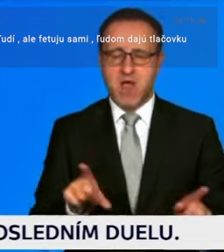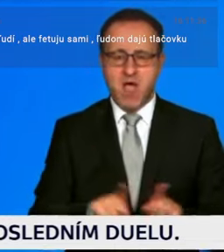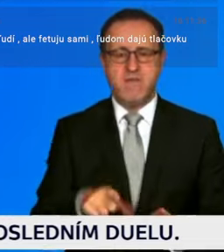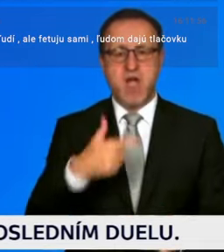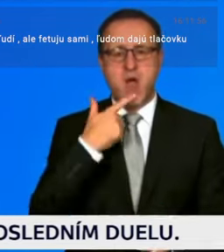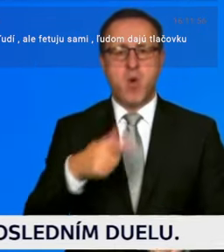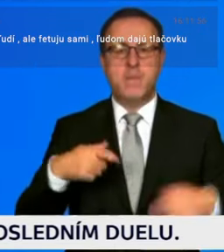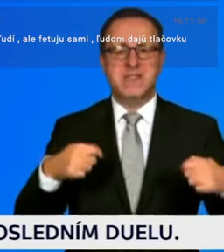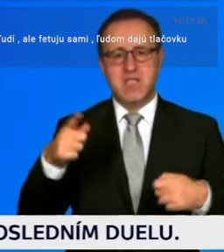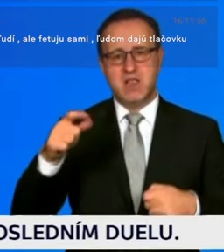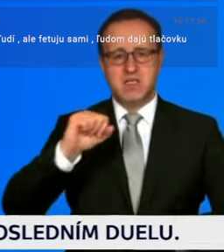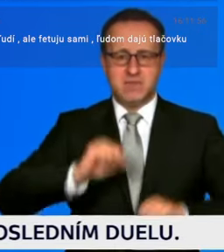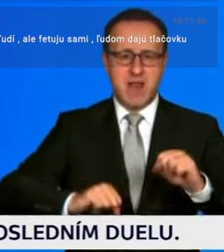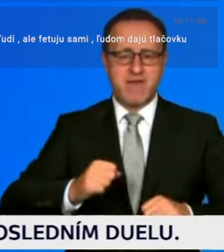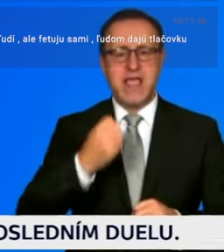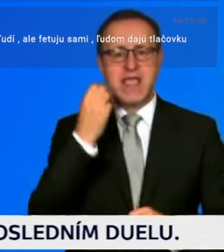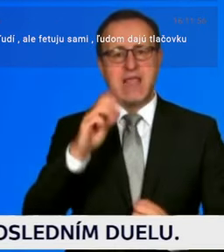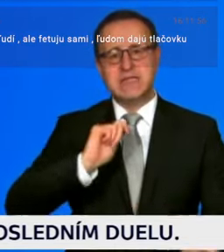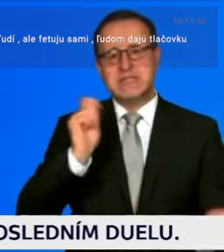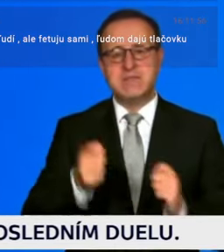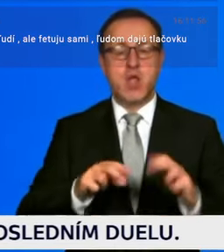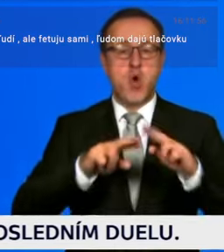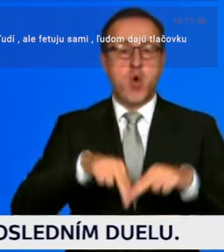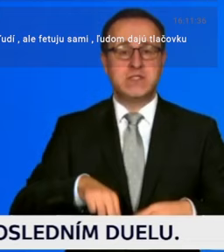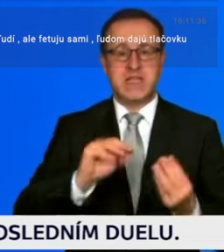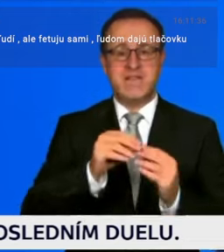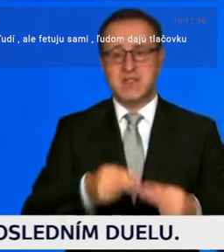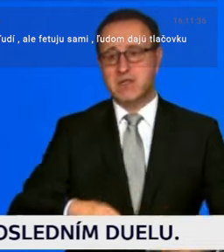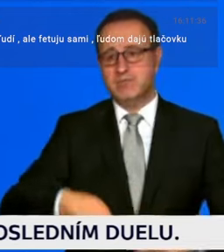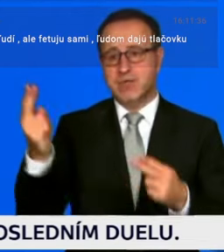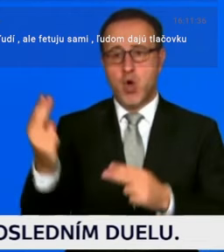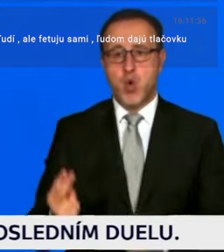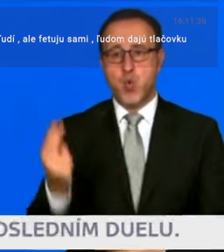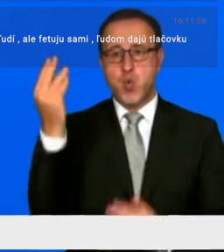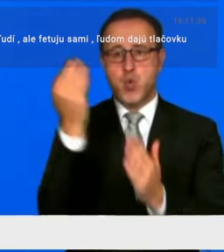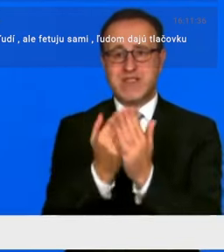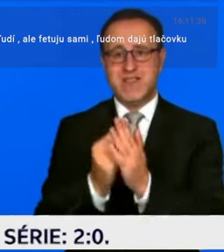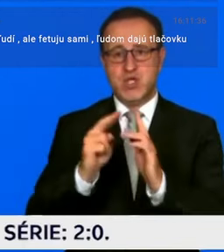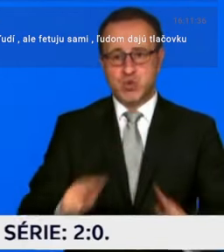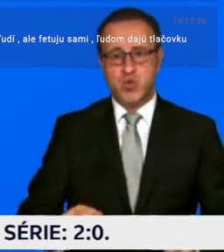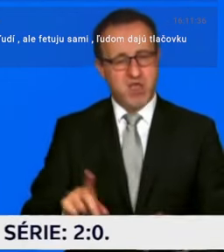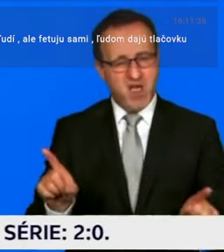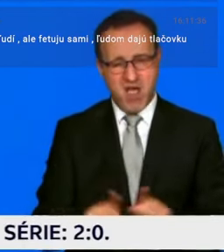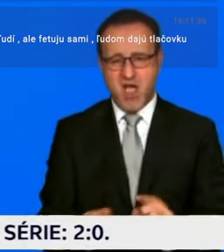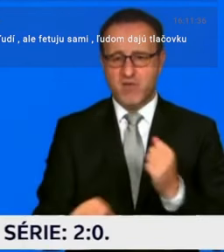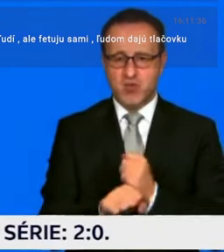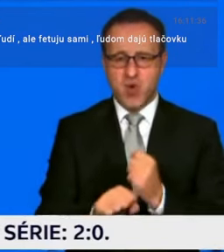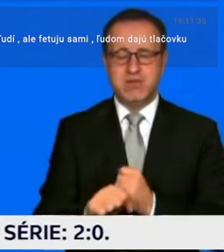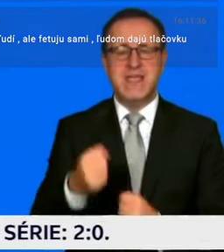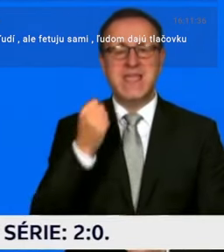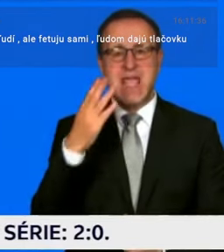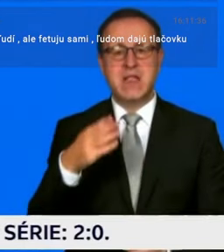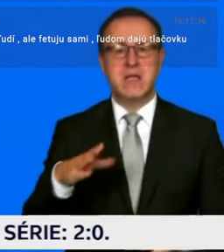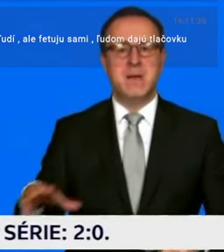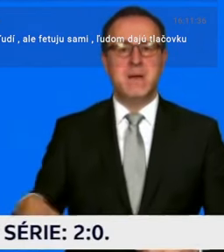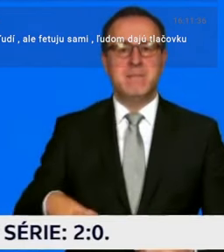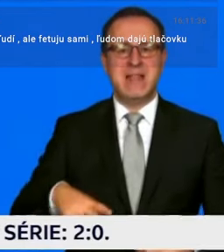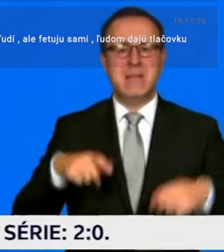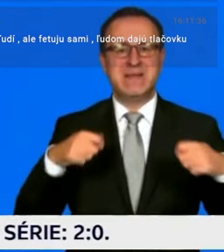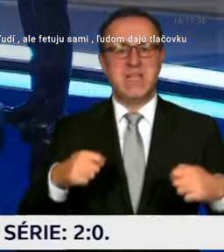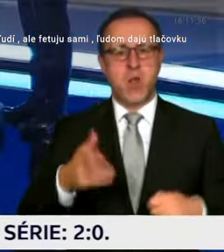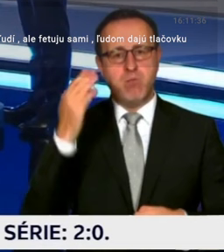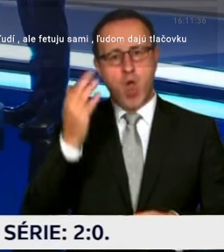zachovali keď sa menili ostatné veci ktoré idú na na ústavný súd rovnako by ste sa zachovali vtedy keď pani prezidentka bola